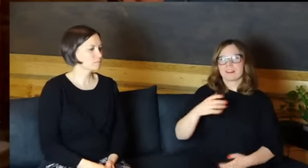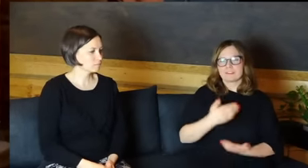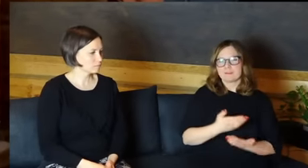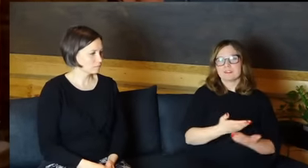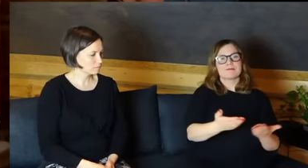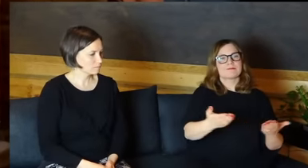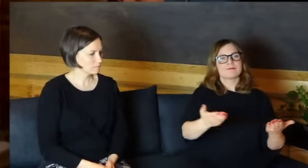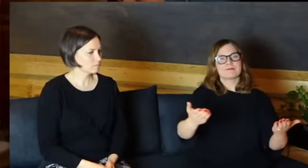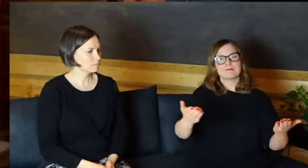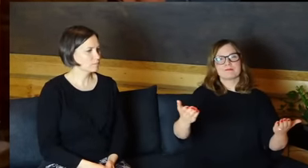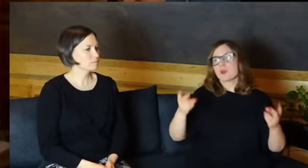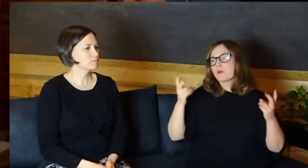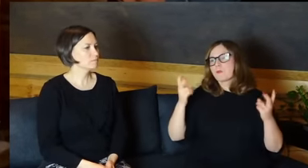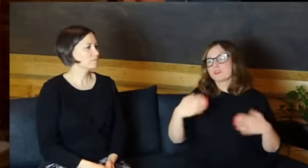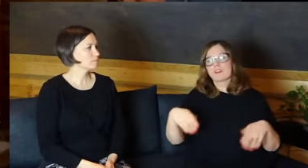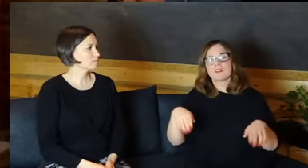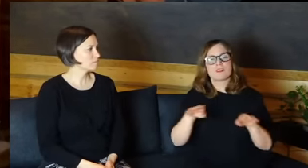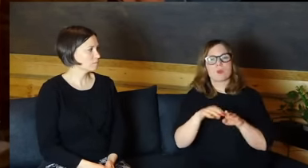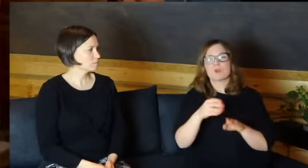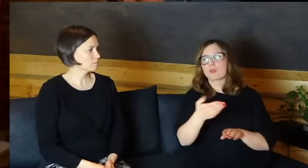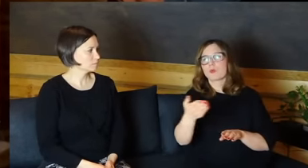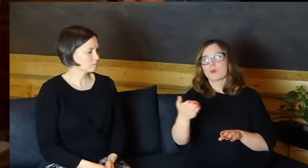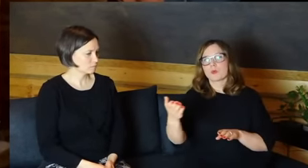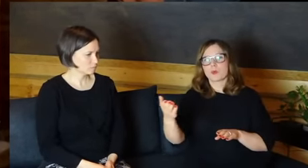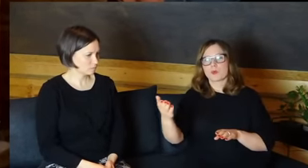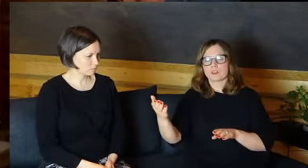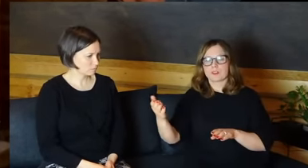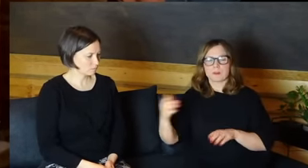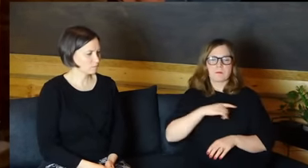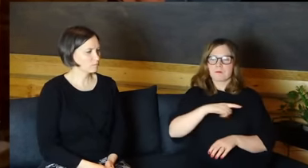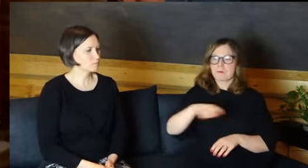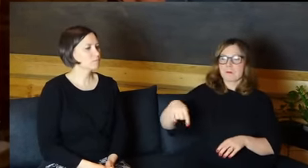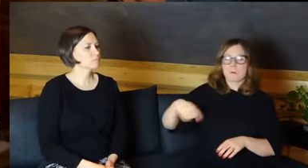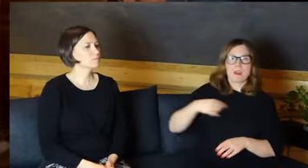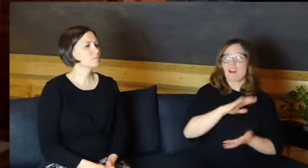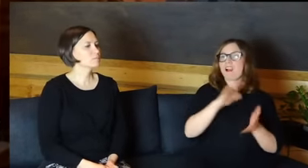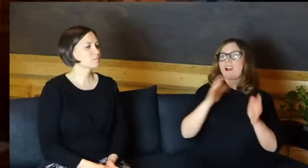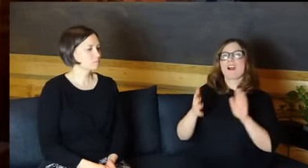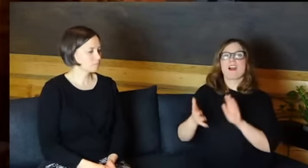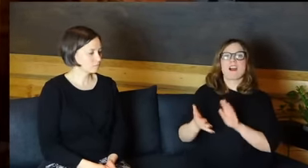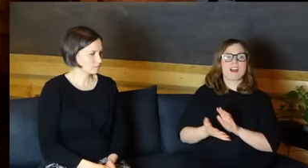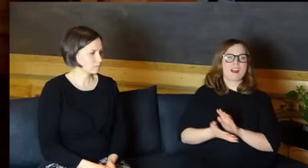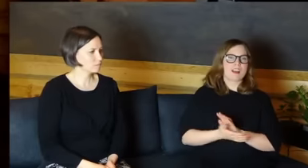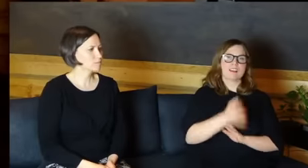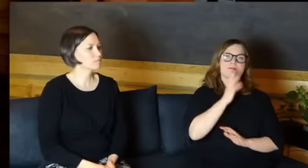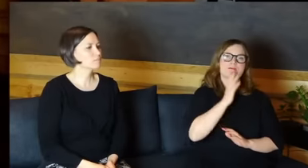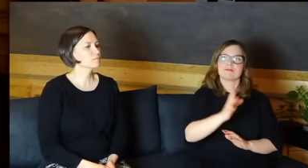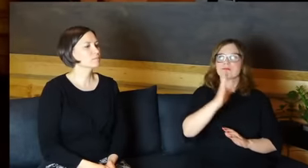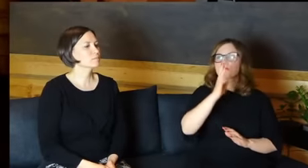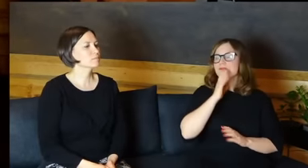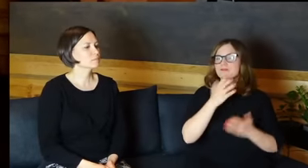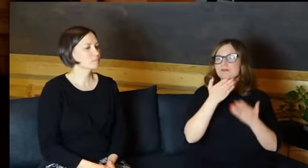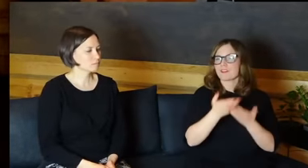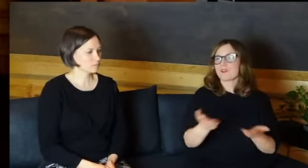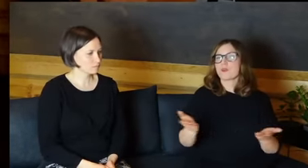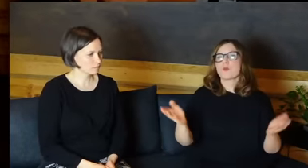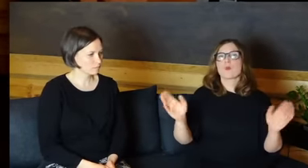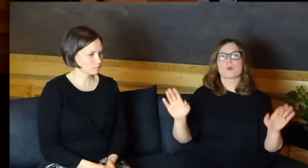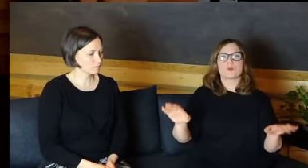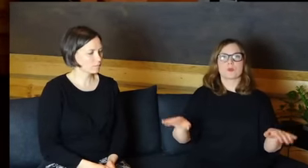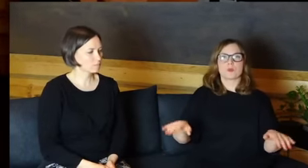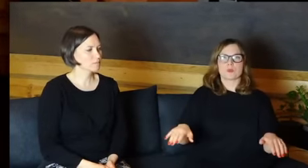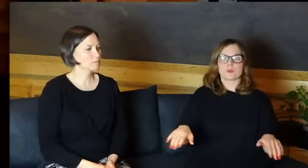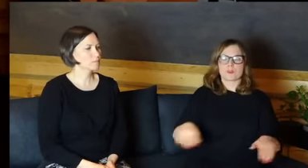Isovaiset ja myös siunatut, nyt me olemme kaikki sanoneet,